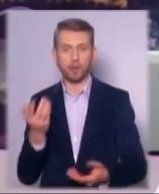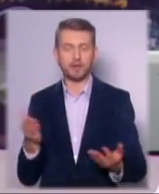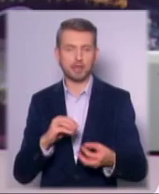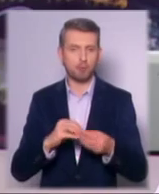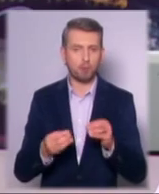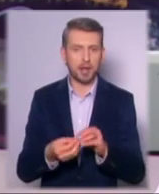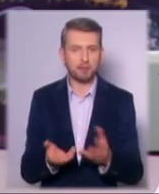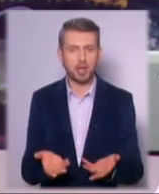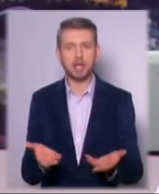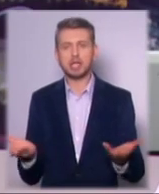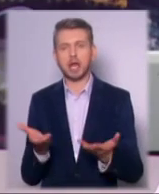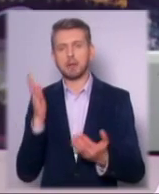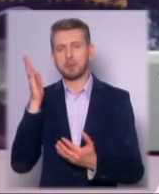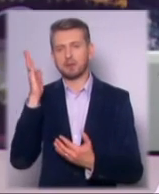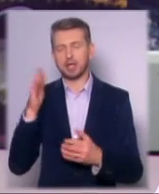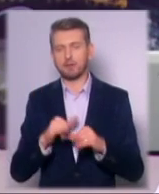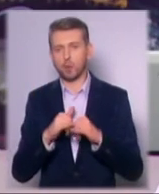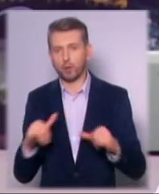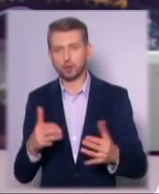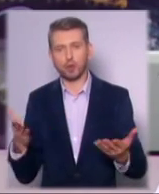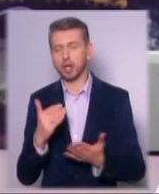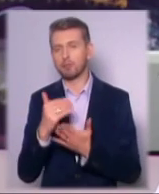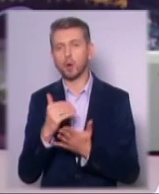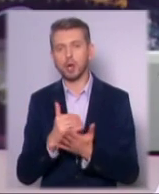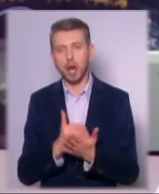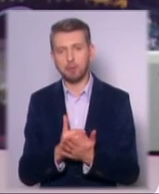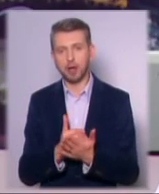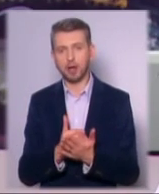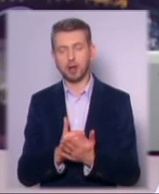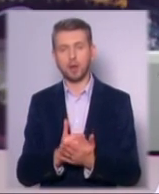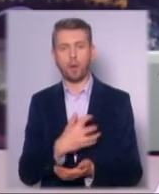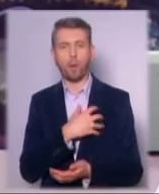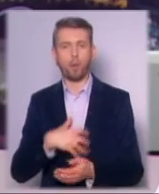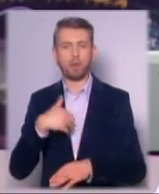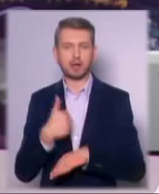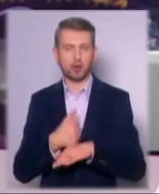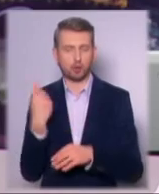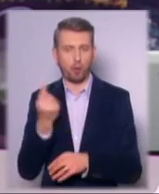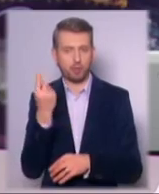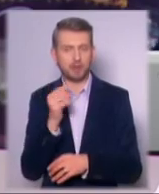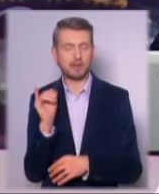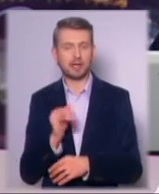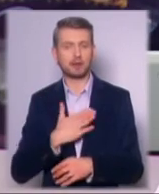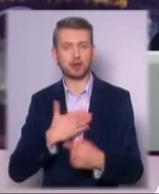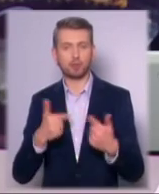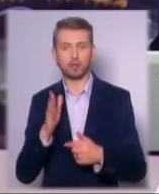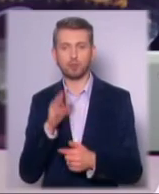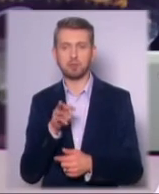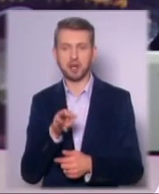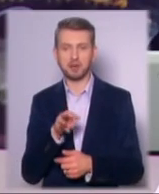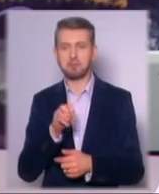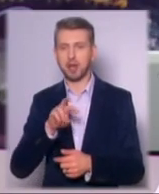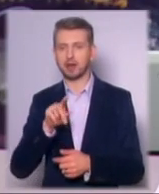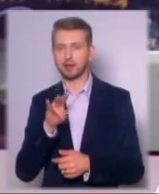проблеми, які перспективи розвитку, яка програма губернатора області. І, власне, нашим гостем буде Максим